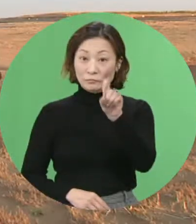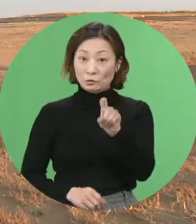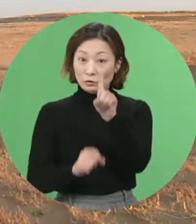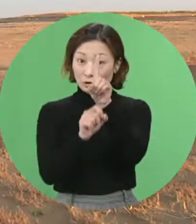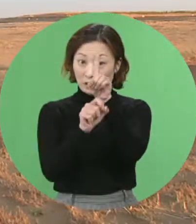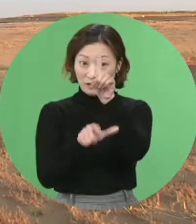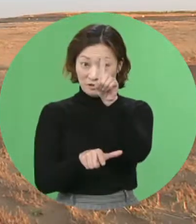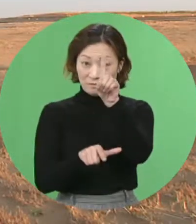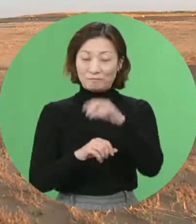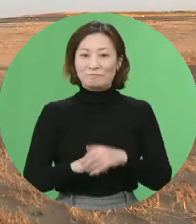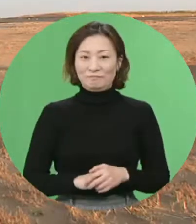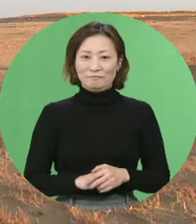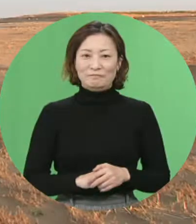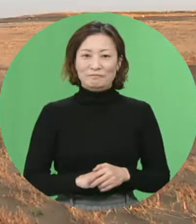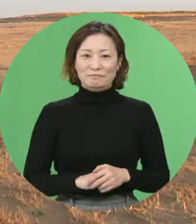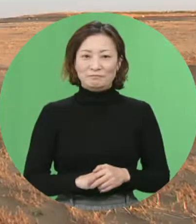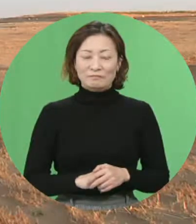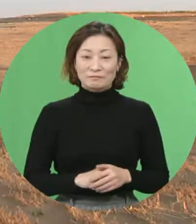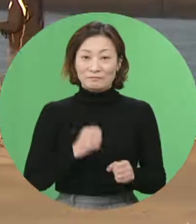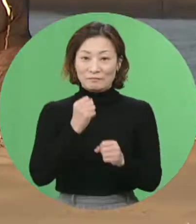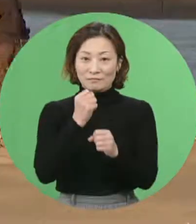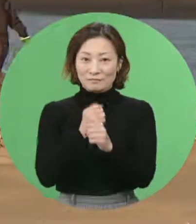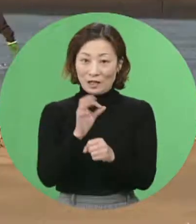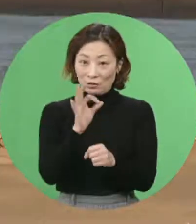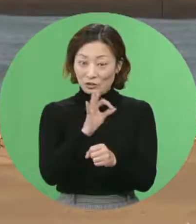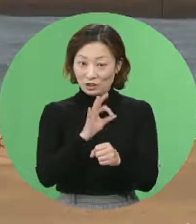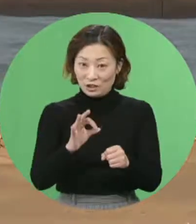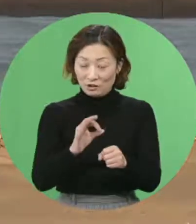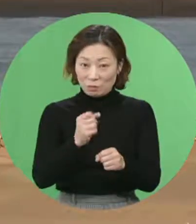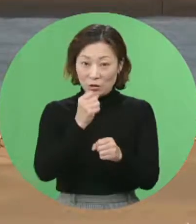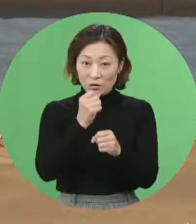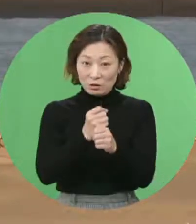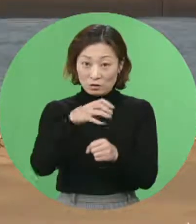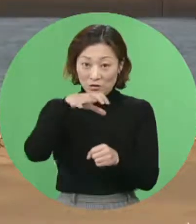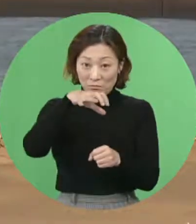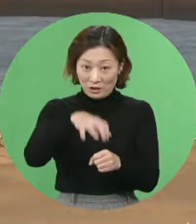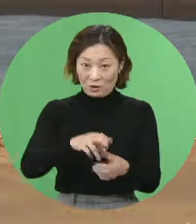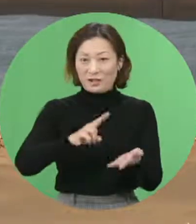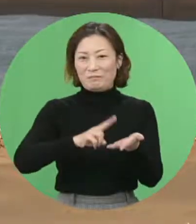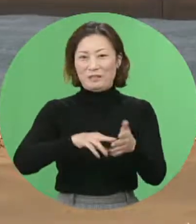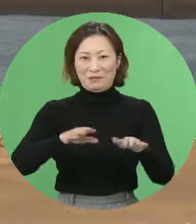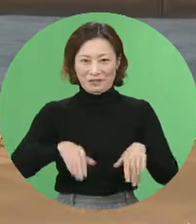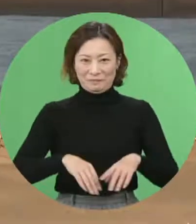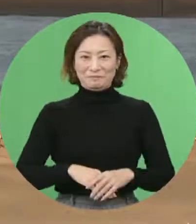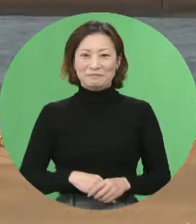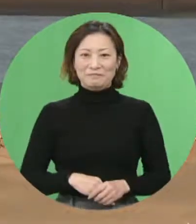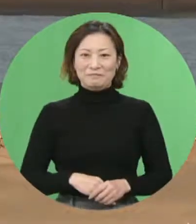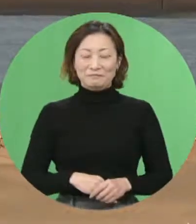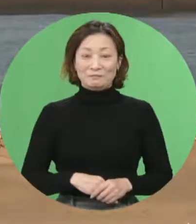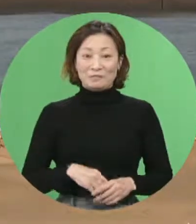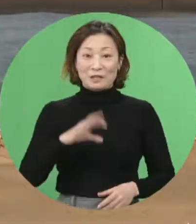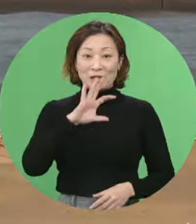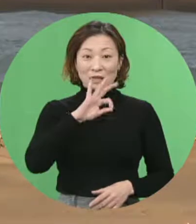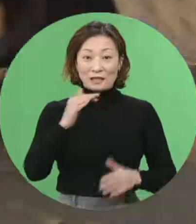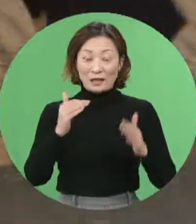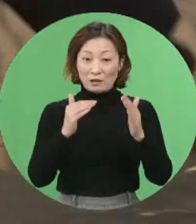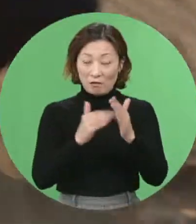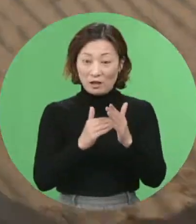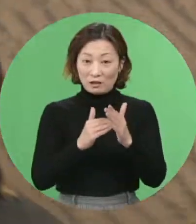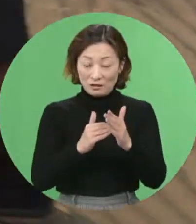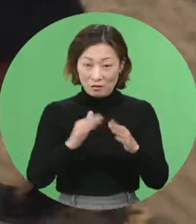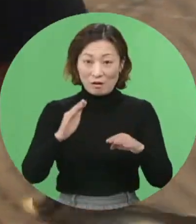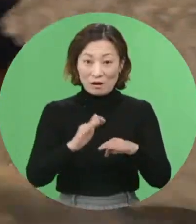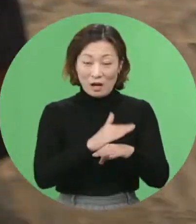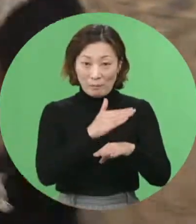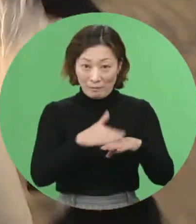11月、いよいよ作品を制作する拠点が決まりました。金岩海岸の